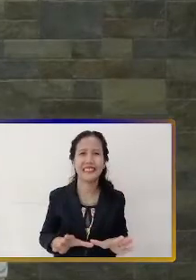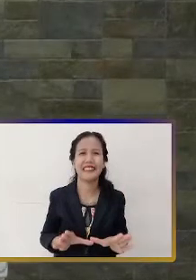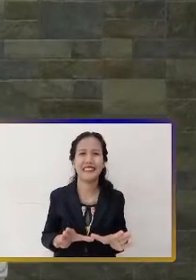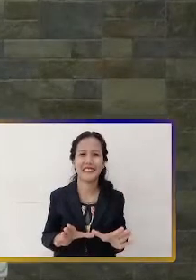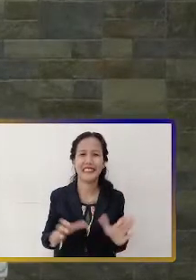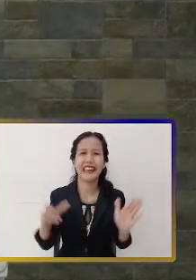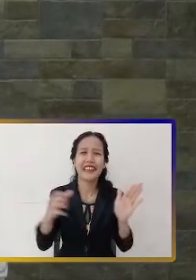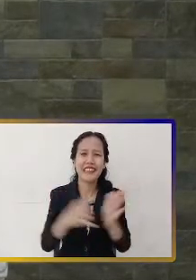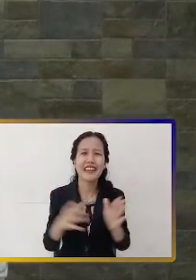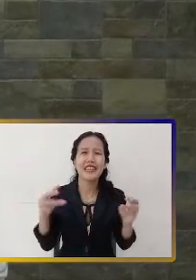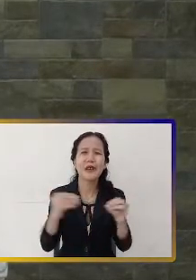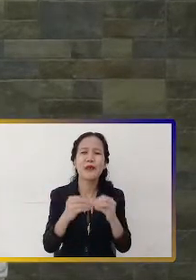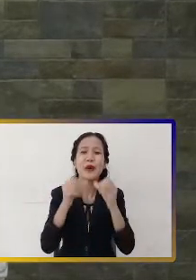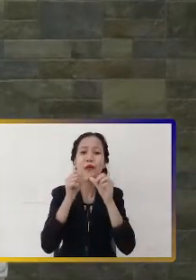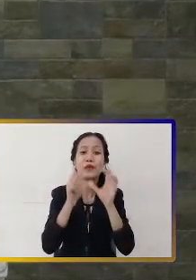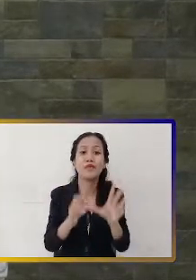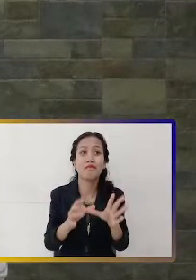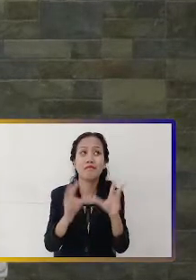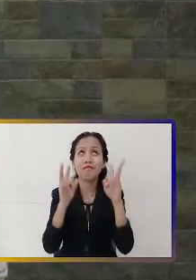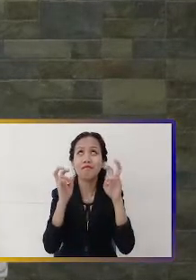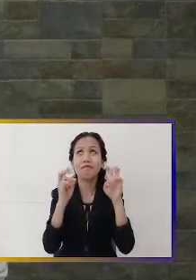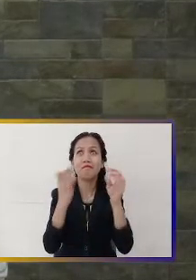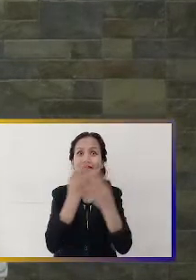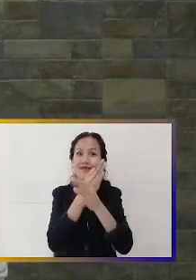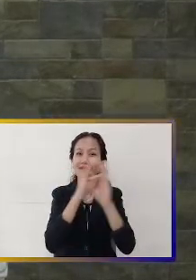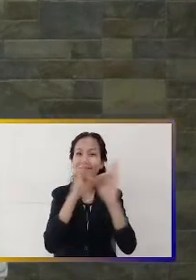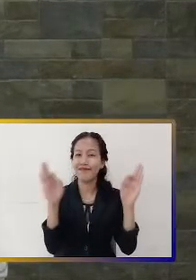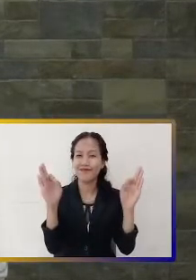Freebies. Kapatid.